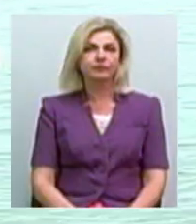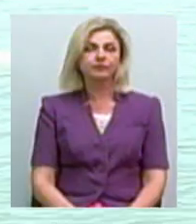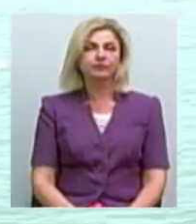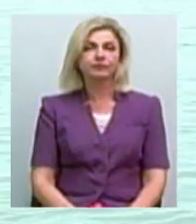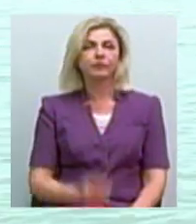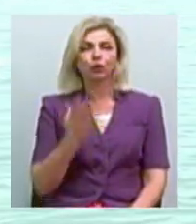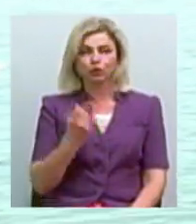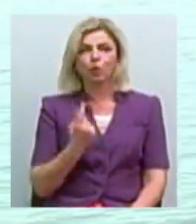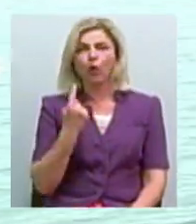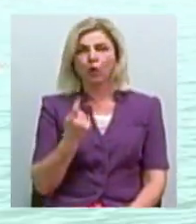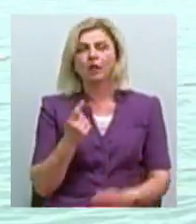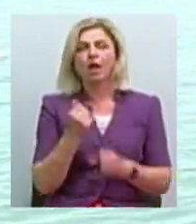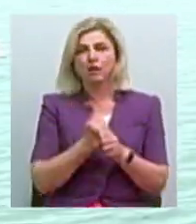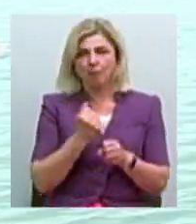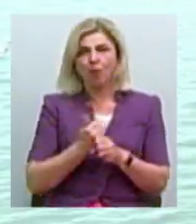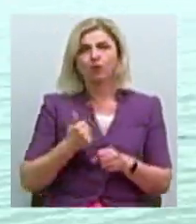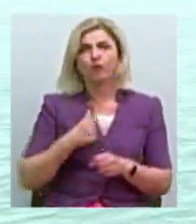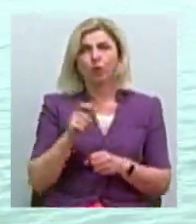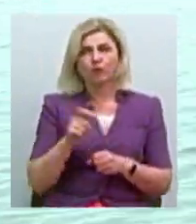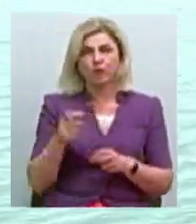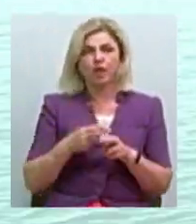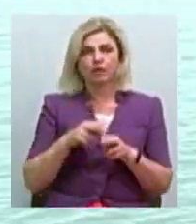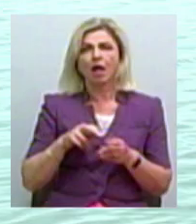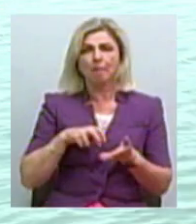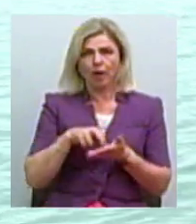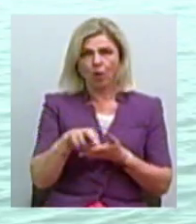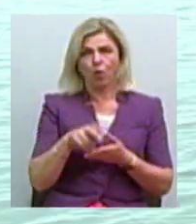Ще один елемент, який відпрацювали військові – форсування річки.